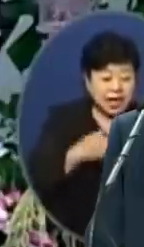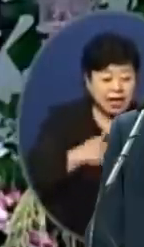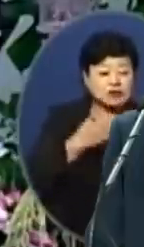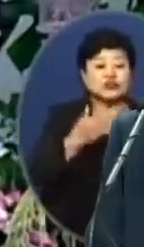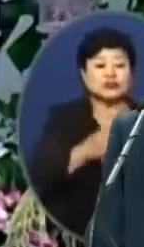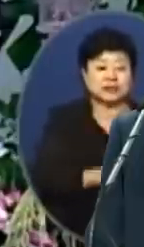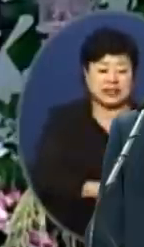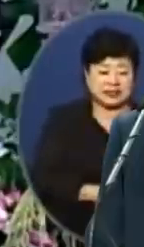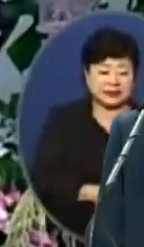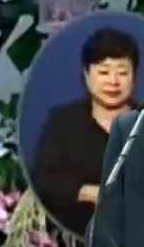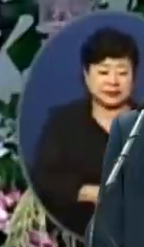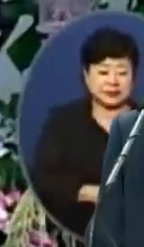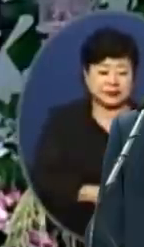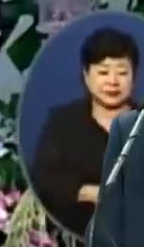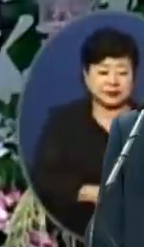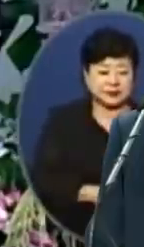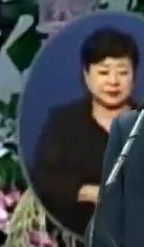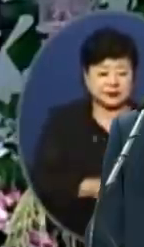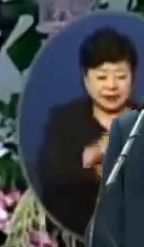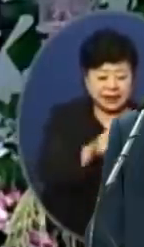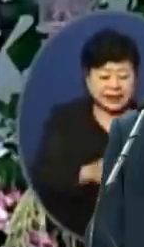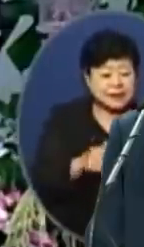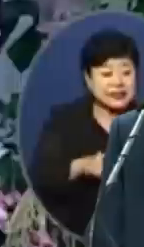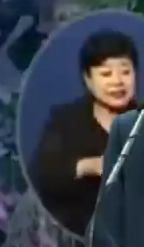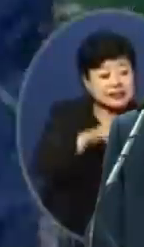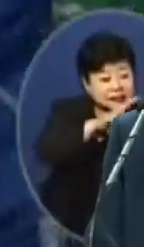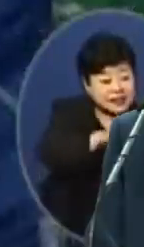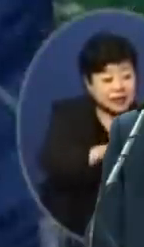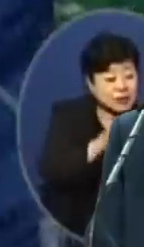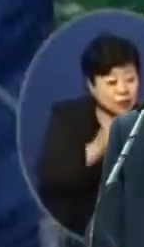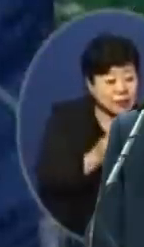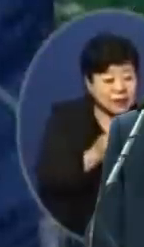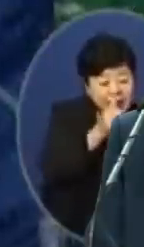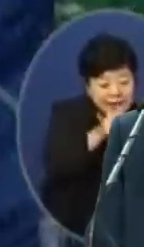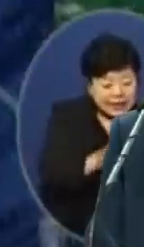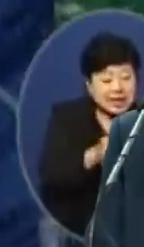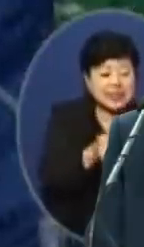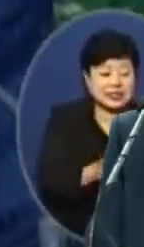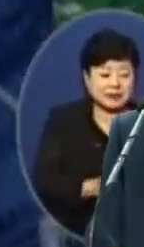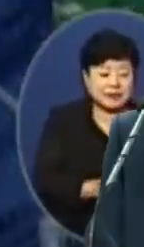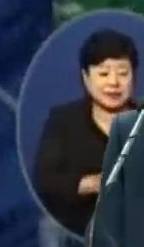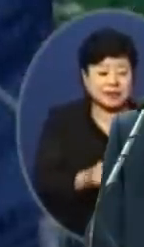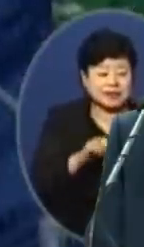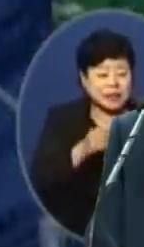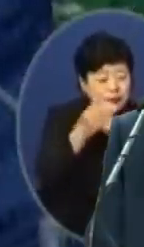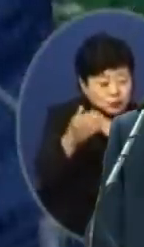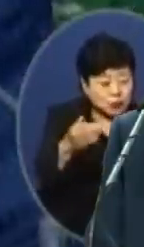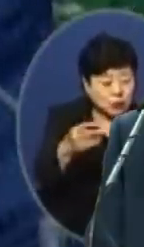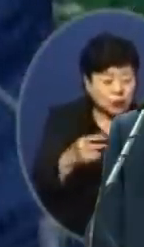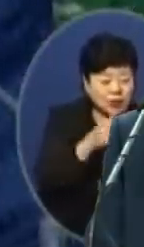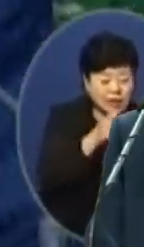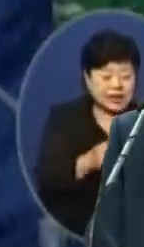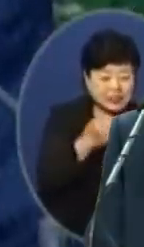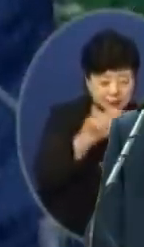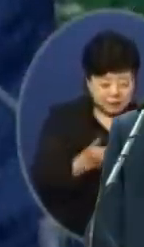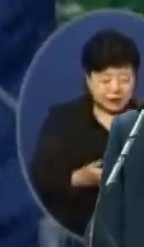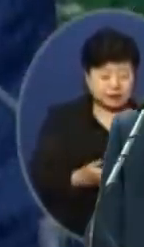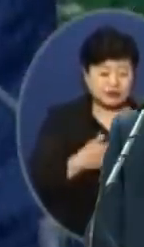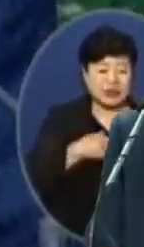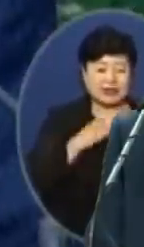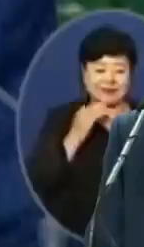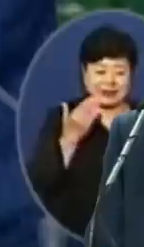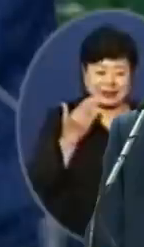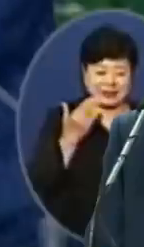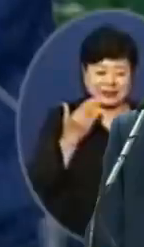알려주시는 것입니다. 하나님의 뜻대로 구하면 하나님이 들어주신 줄로 안 즉 또한 받은 줄로 아는